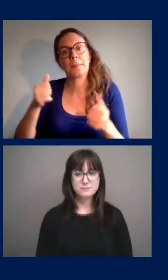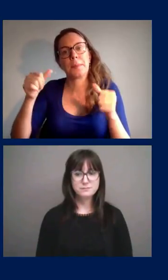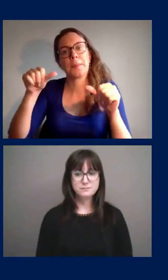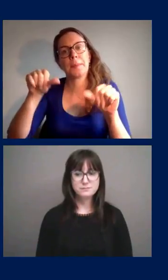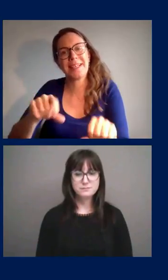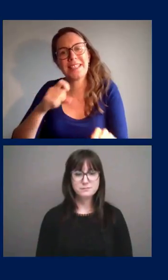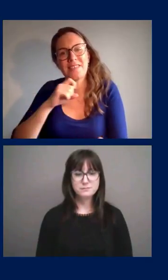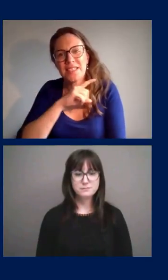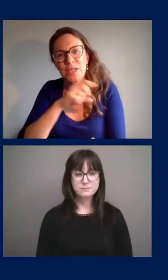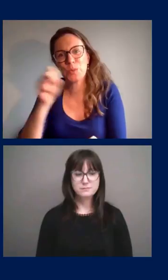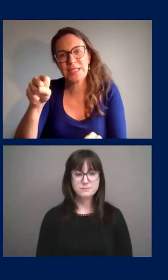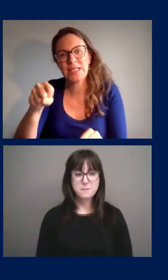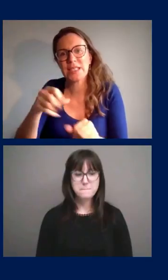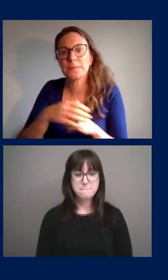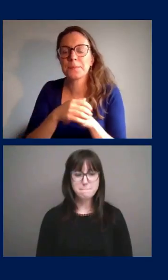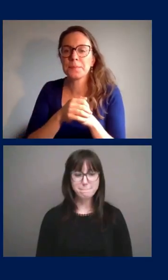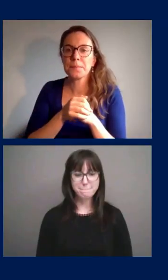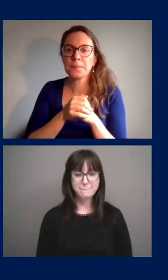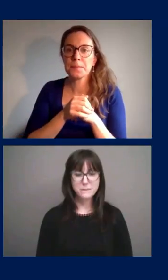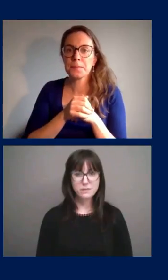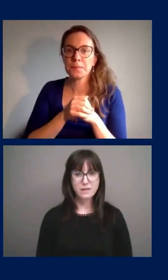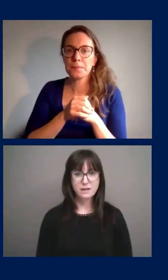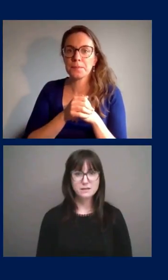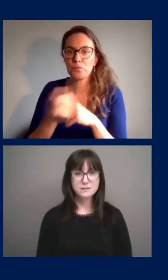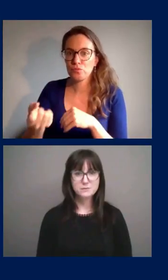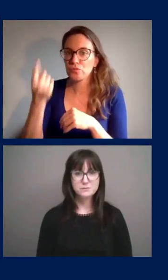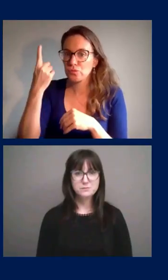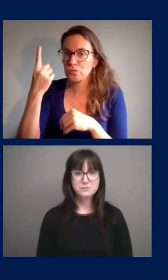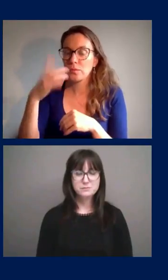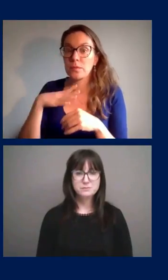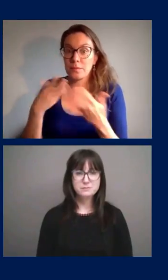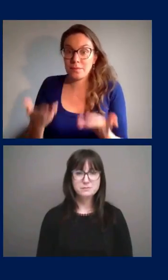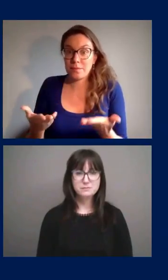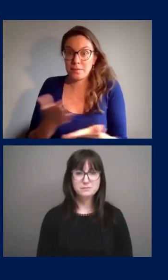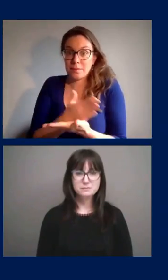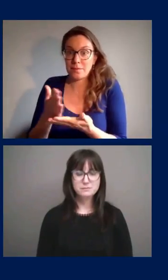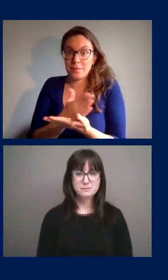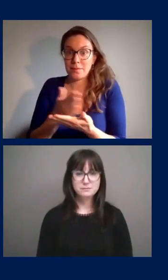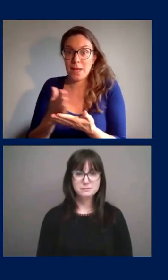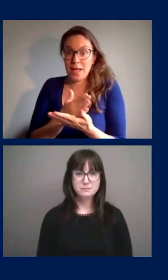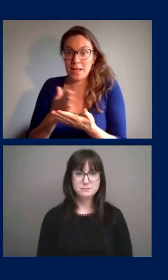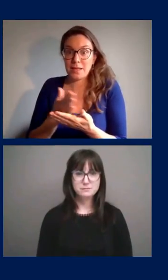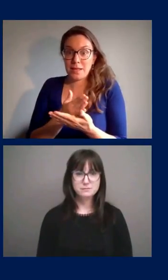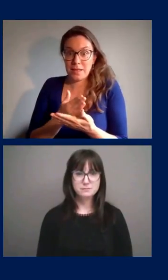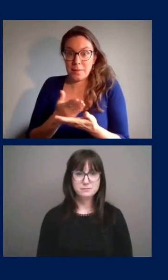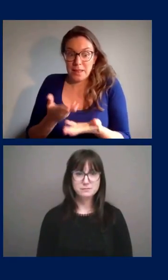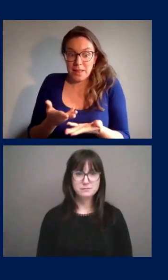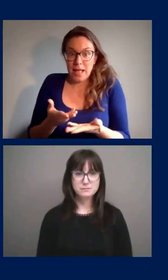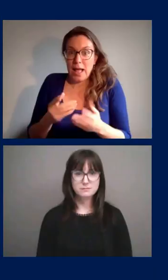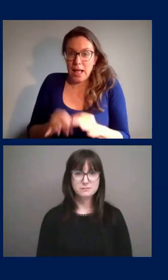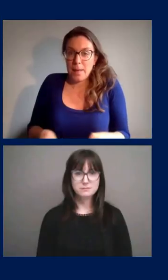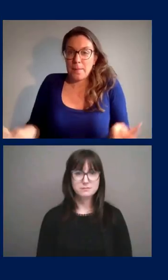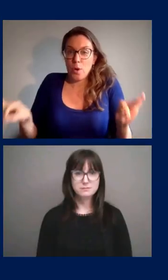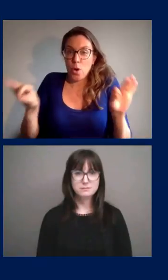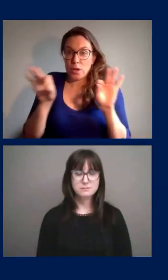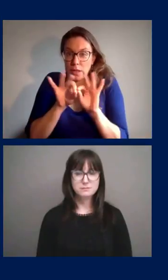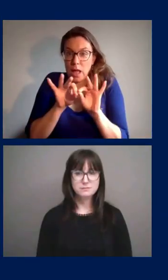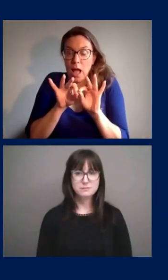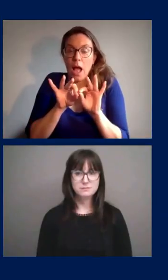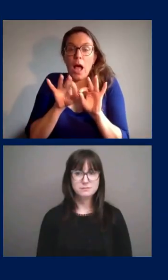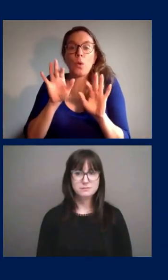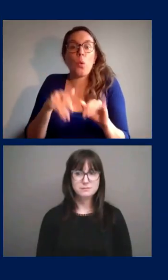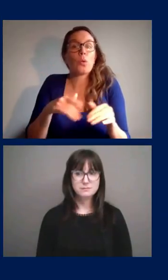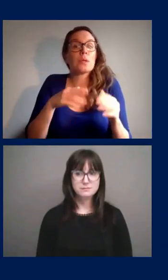important maintenant pendant cette période de commencer avec le relaxion des restrictions